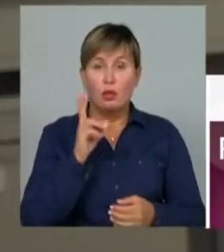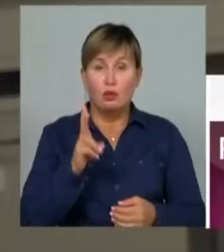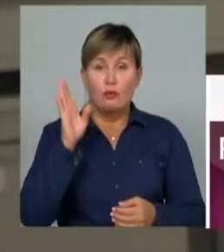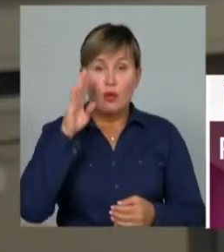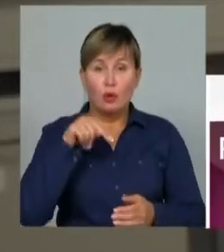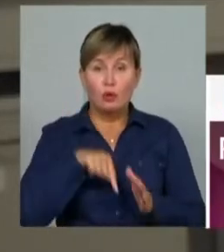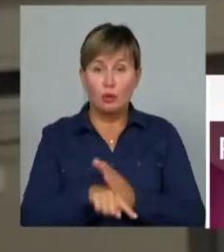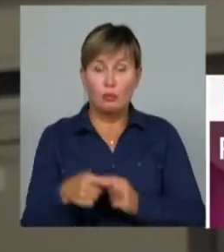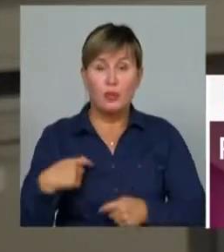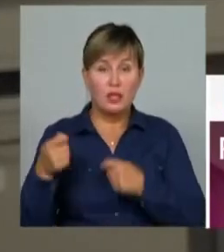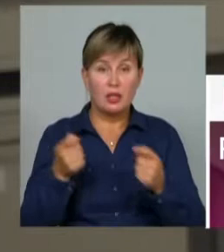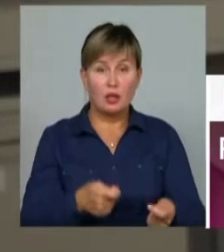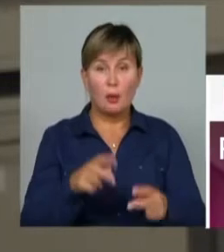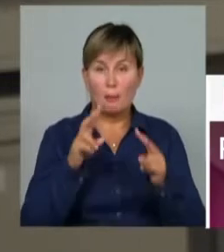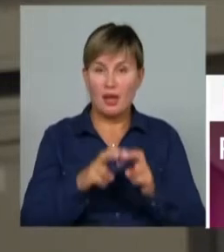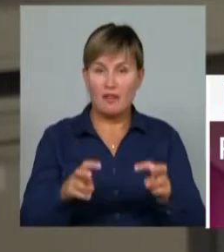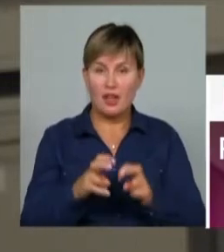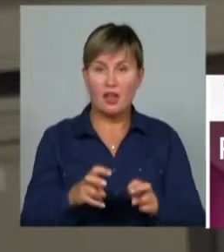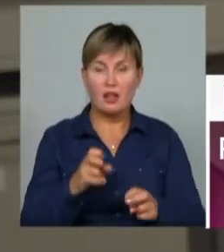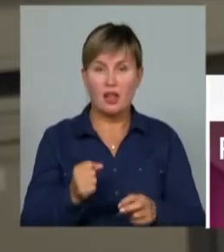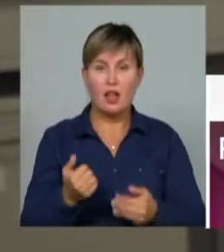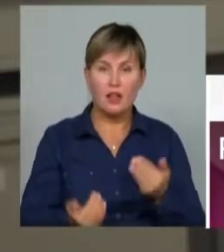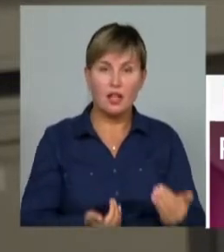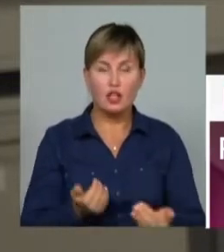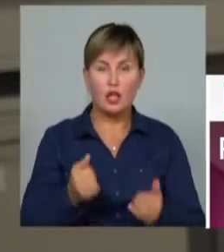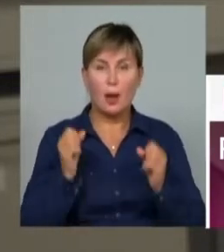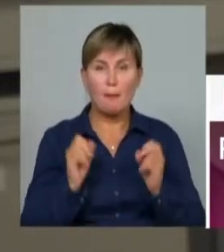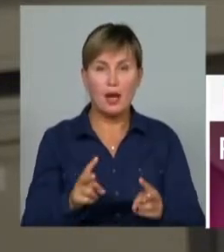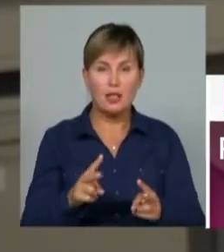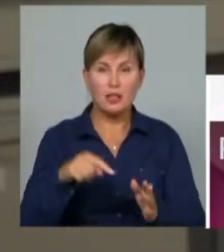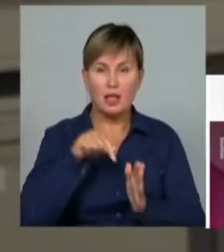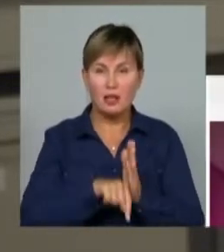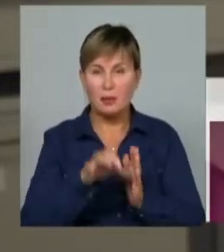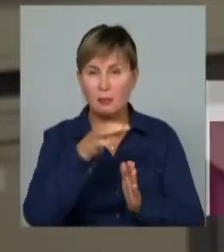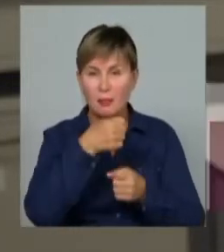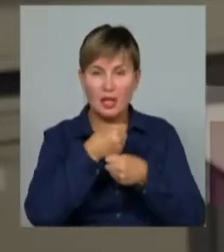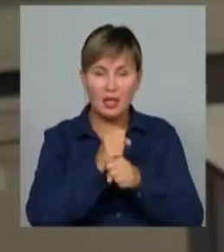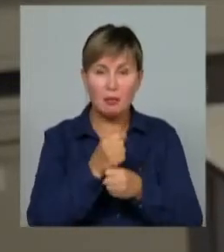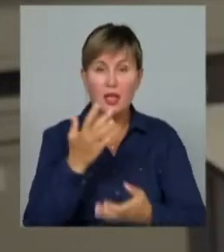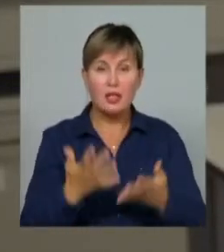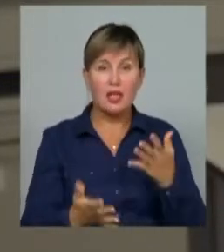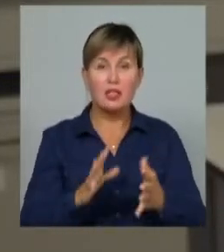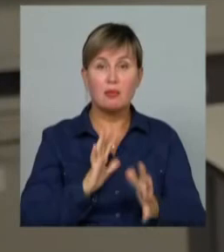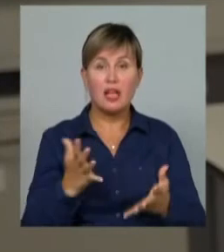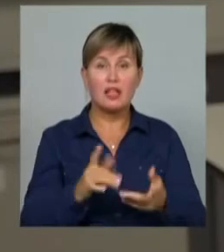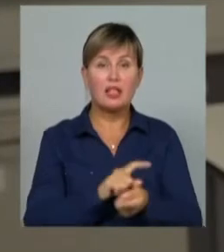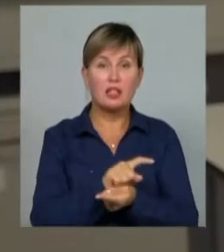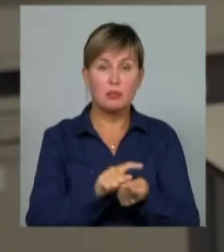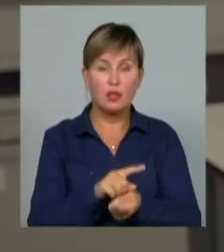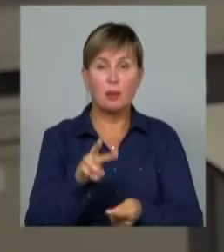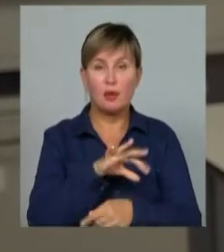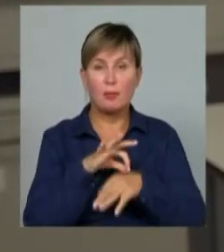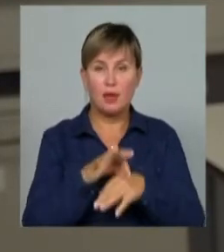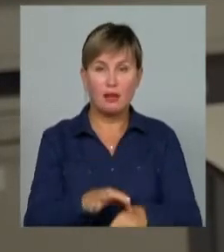которую мы подаем потребителям, проверяем на наличие опасных микроорганизмов каждый час. В случае, если происходят какие-то изменения, то мы